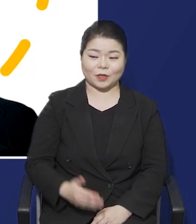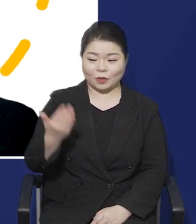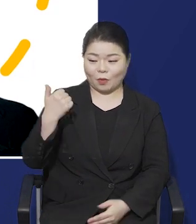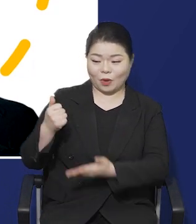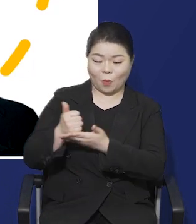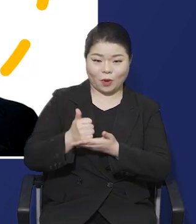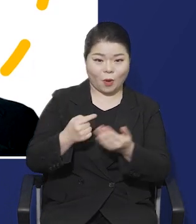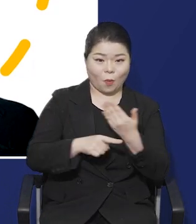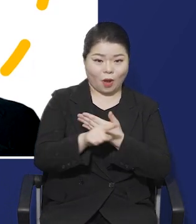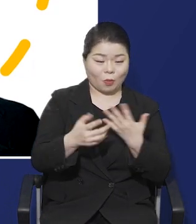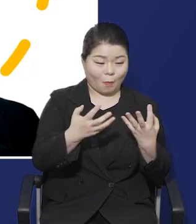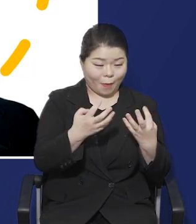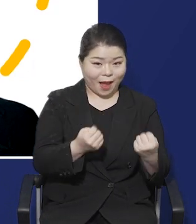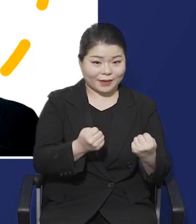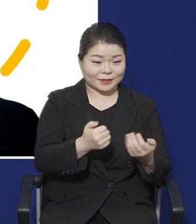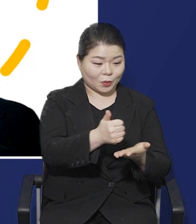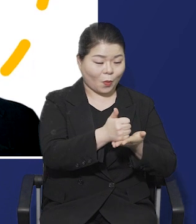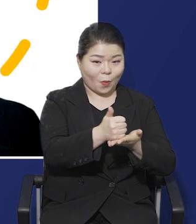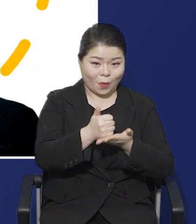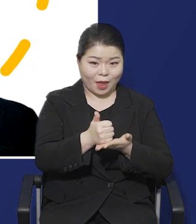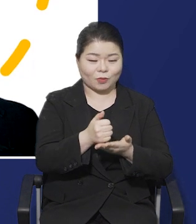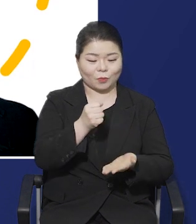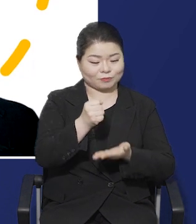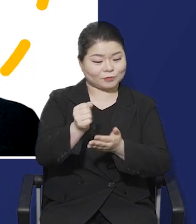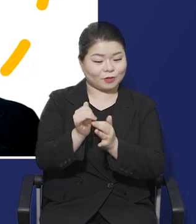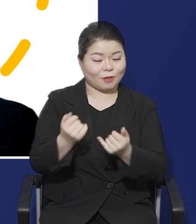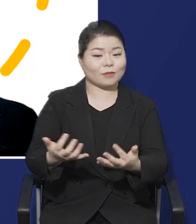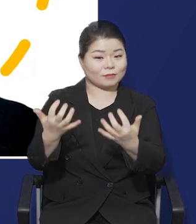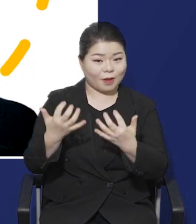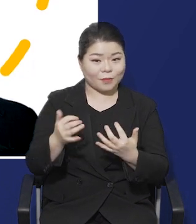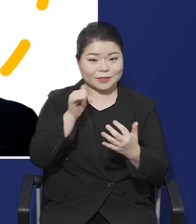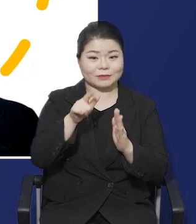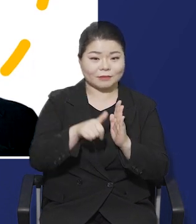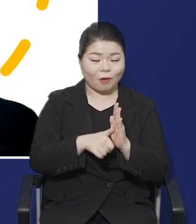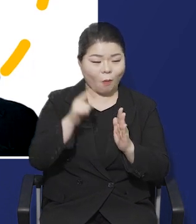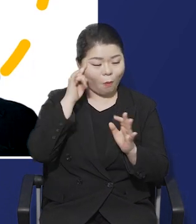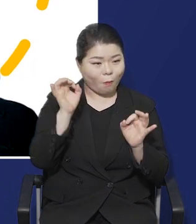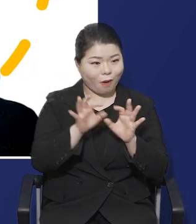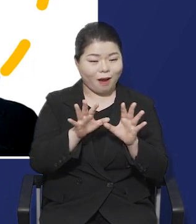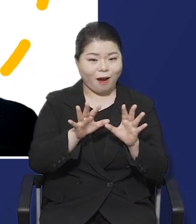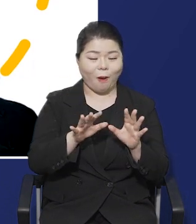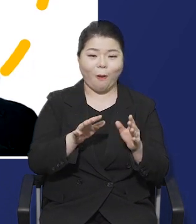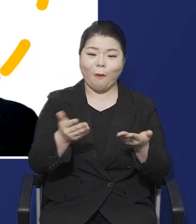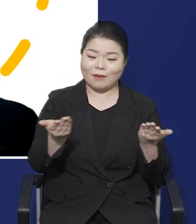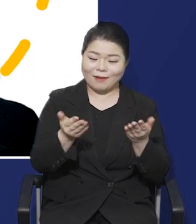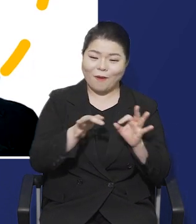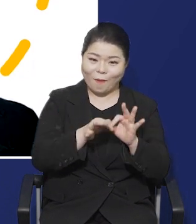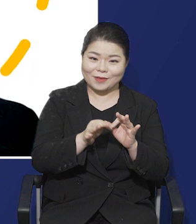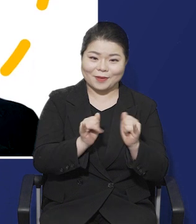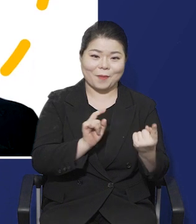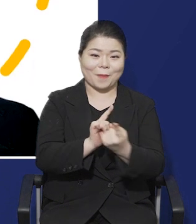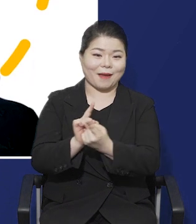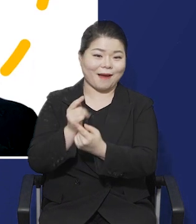전시장 내에는 다양한 그런 고객들, 바이어들이 참여를 하게 되는데 예기치 않은 그런 비즈니스 파트너를 만날 수가